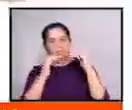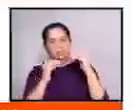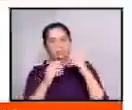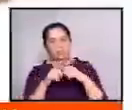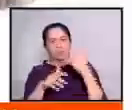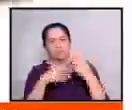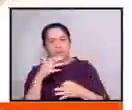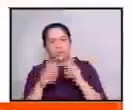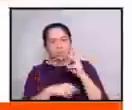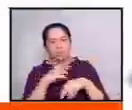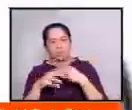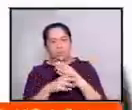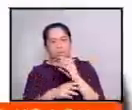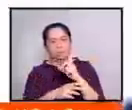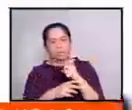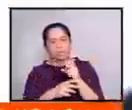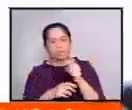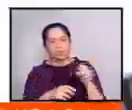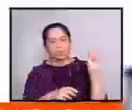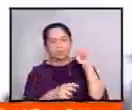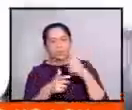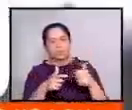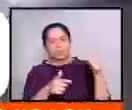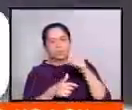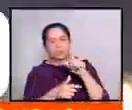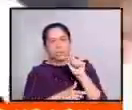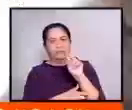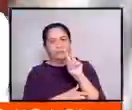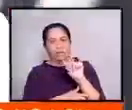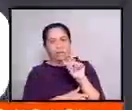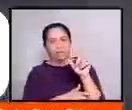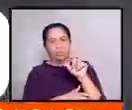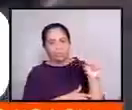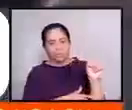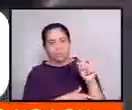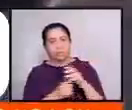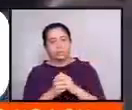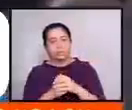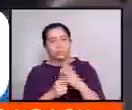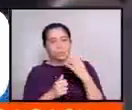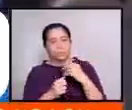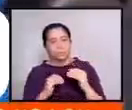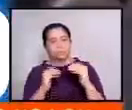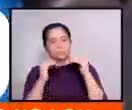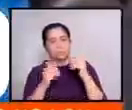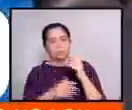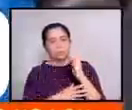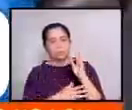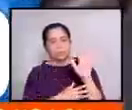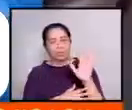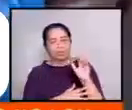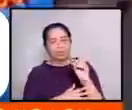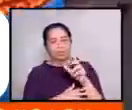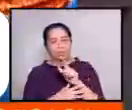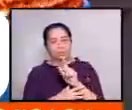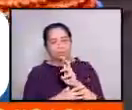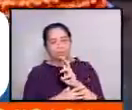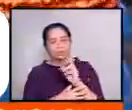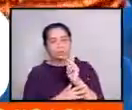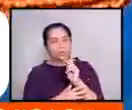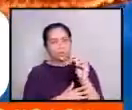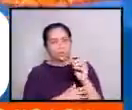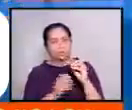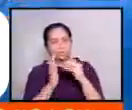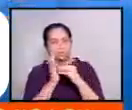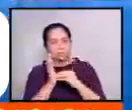sa finals ng World Boxing Super Series sa Lafayette, Louisiana. Gumanda rin sa 40 wins, 5 losses at 26 knockouts